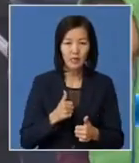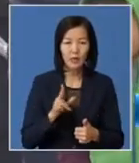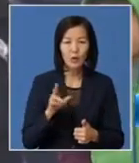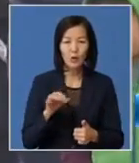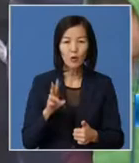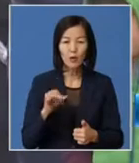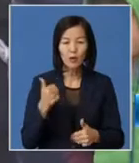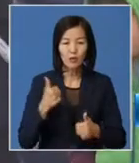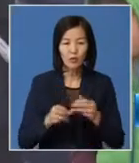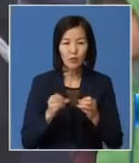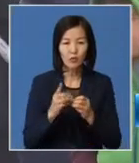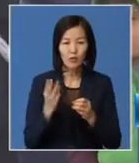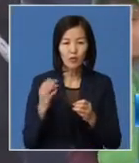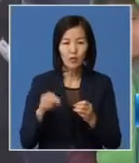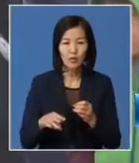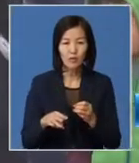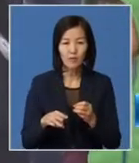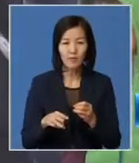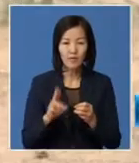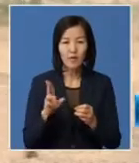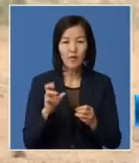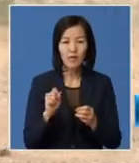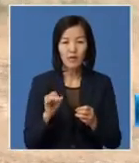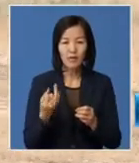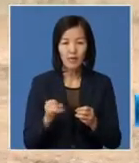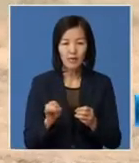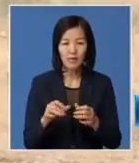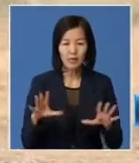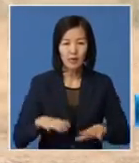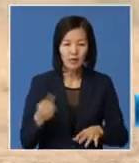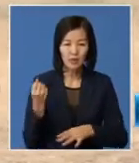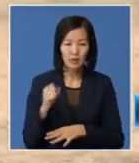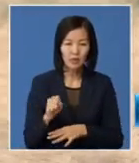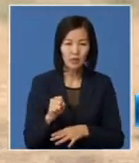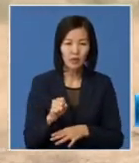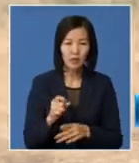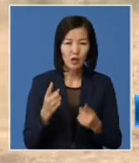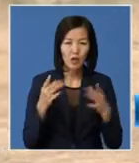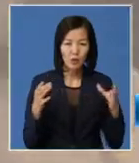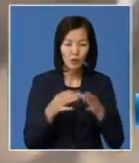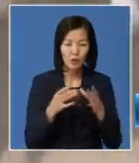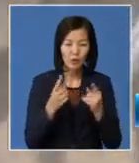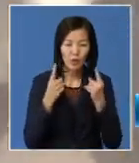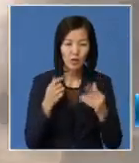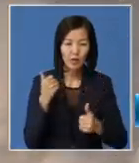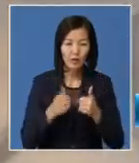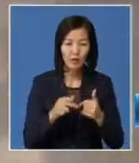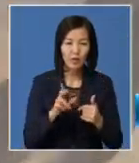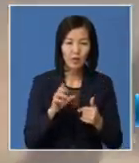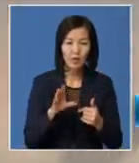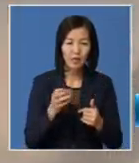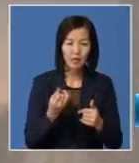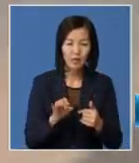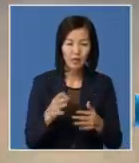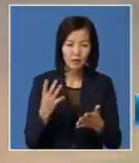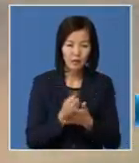шықты. 11 шақырымдық сайыста Қарасай ауданының сәйгүлігі жеңімпаз атанды. Топ және аламан бәйгеде де бас жүлде қарасайлықтарға бұйырды.